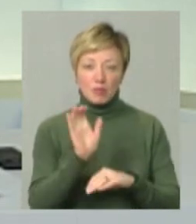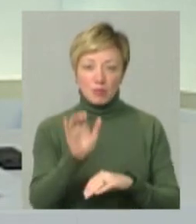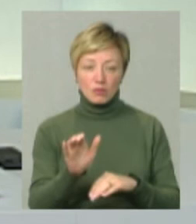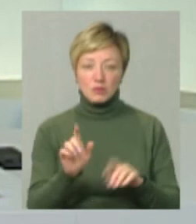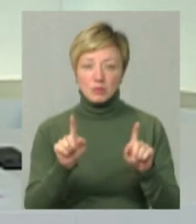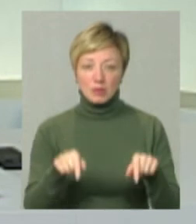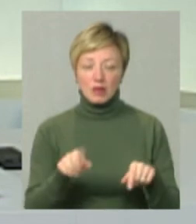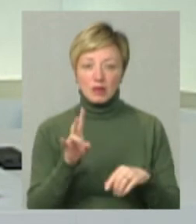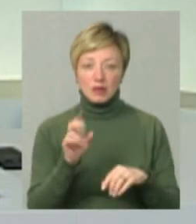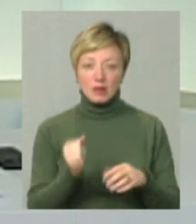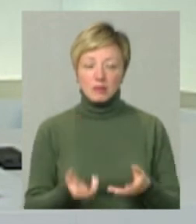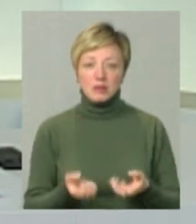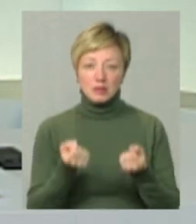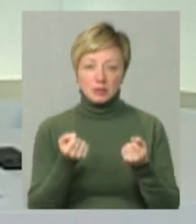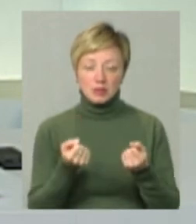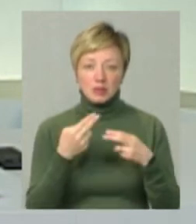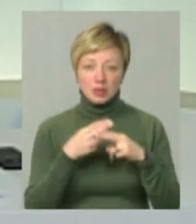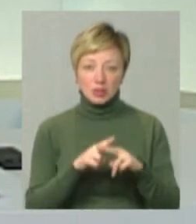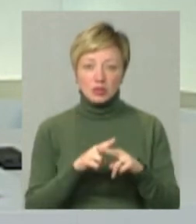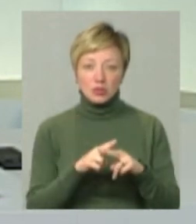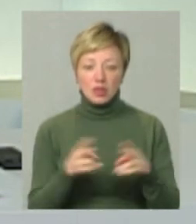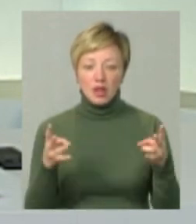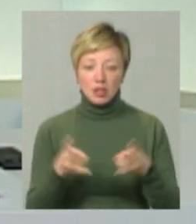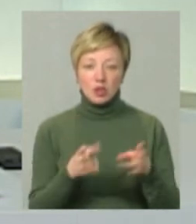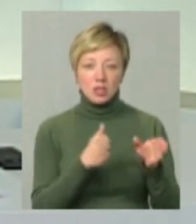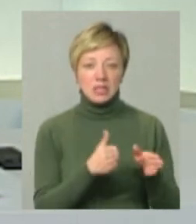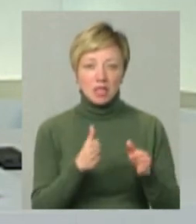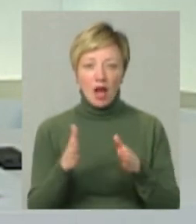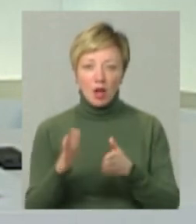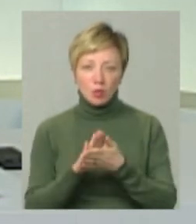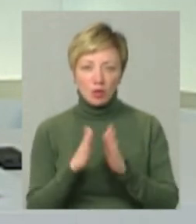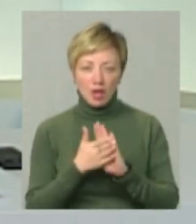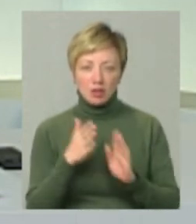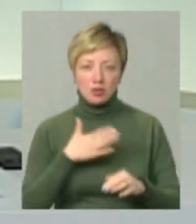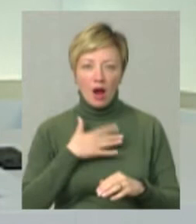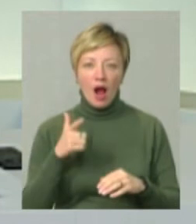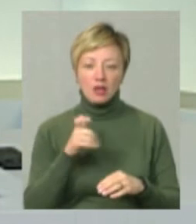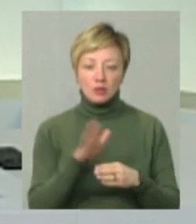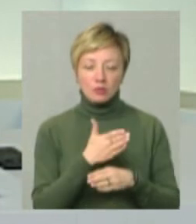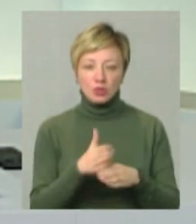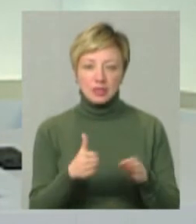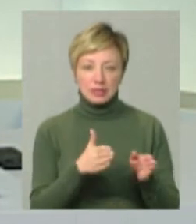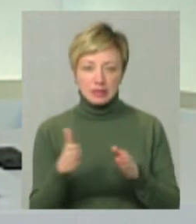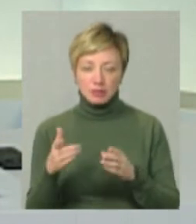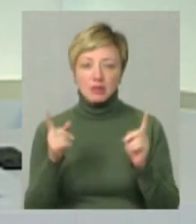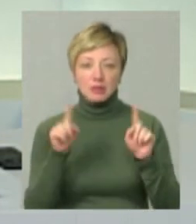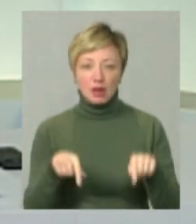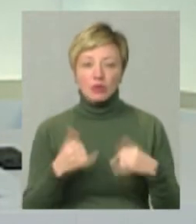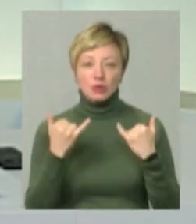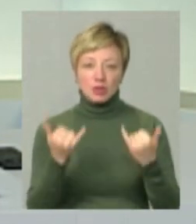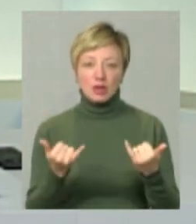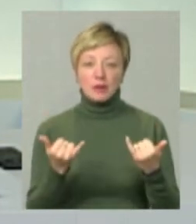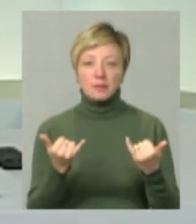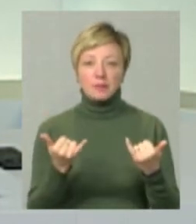спрямовуються потім і на підтримання належного технічного стану нашої газорозподільчої системи, також